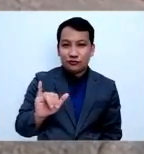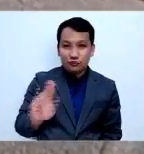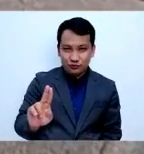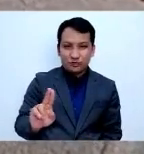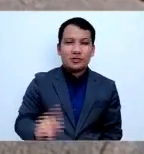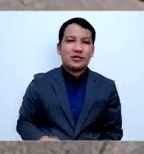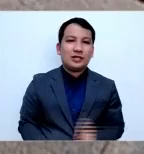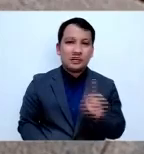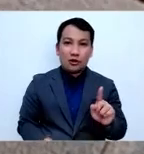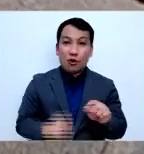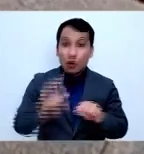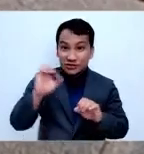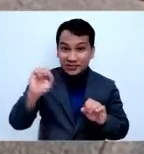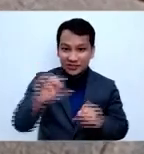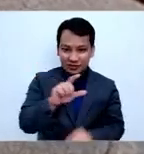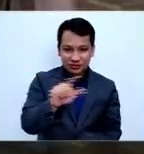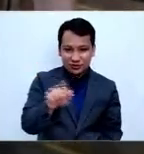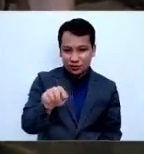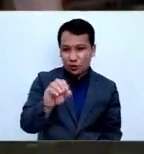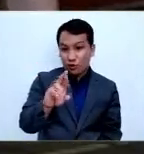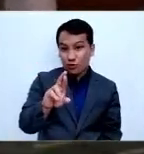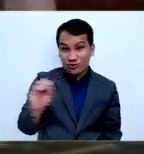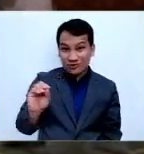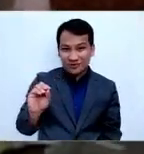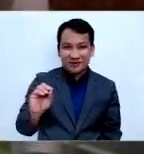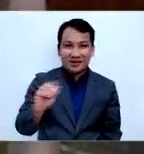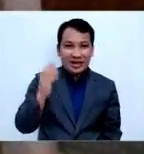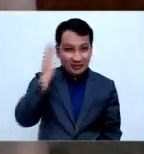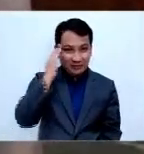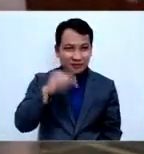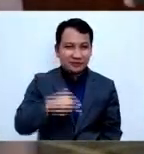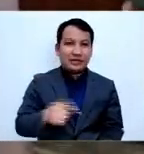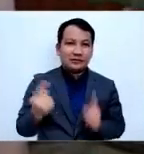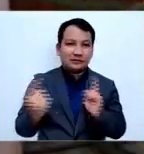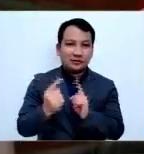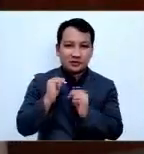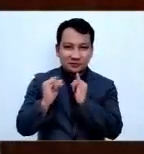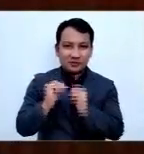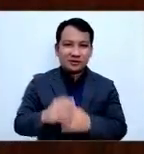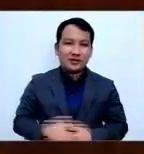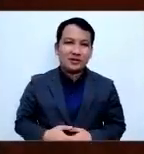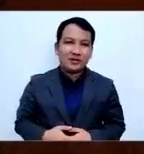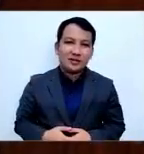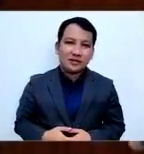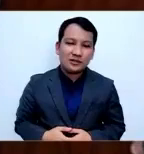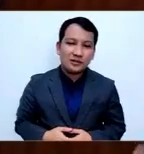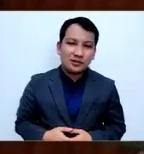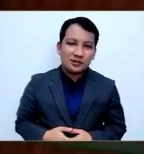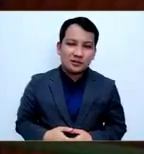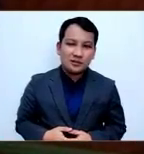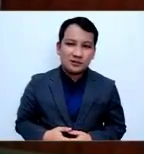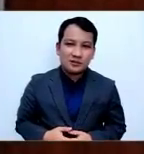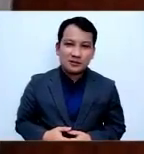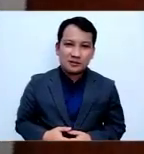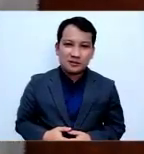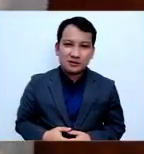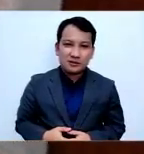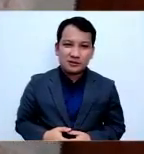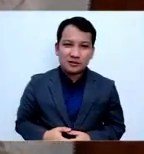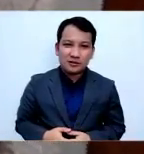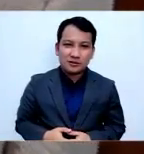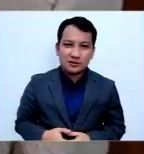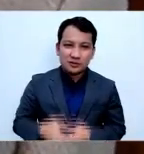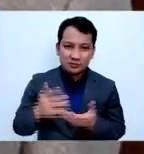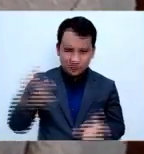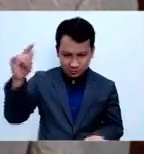syempre, naka-one-on-one natin siya. To be here? Yeah! The moment I stepped foot off the plane,